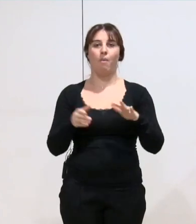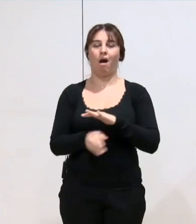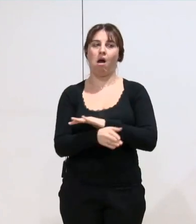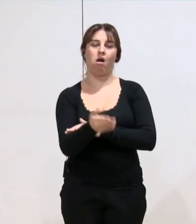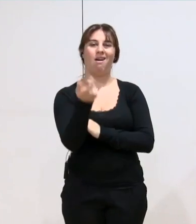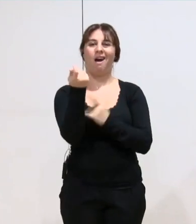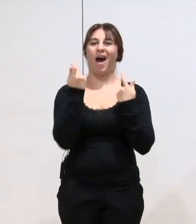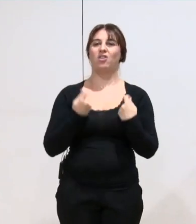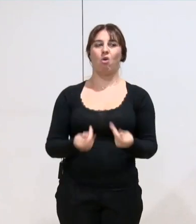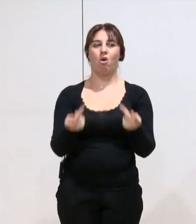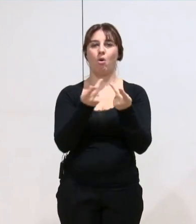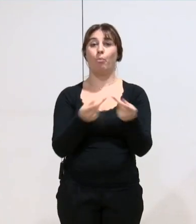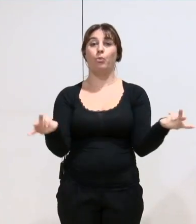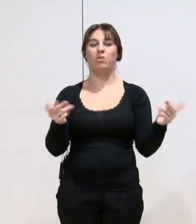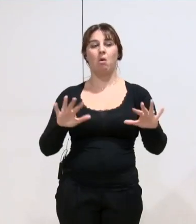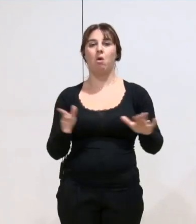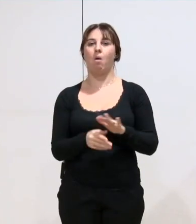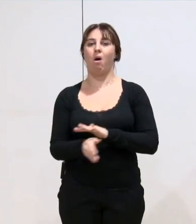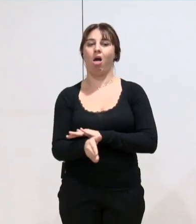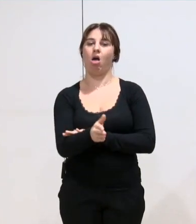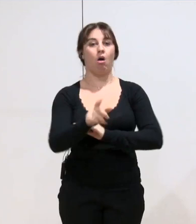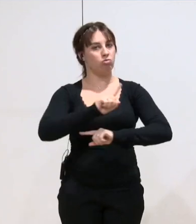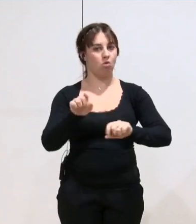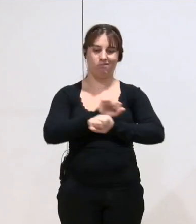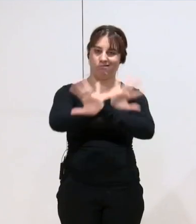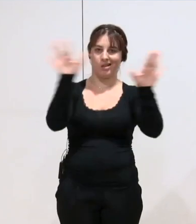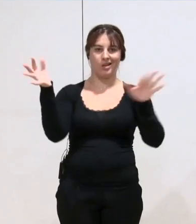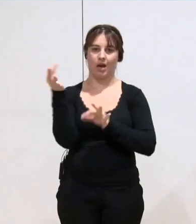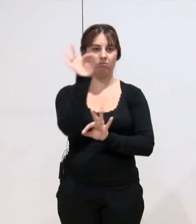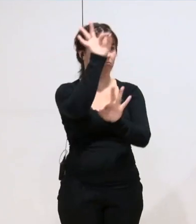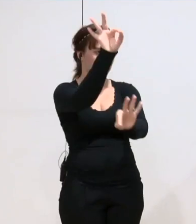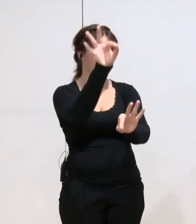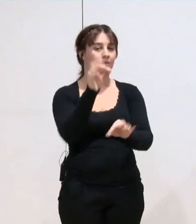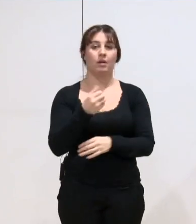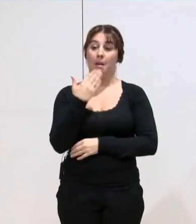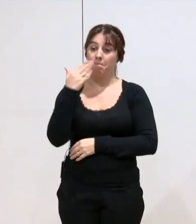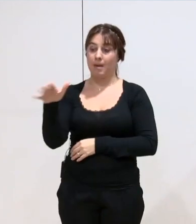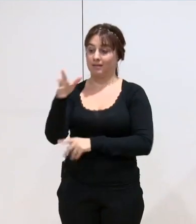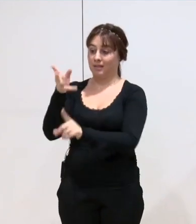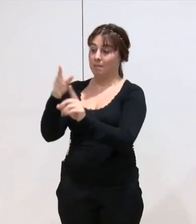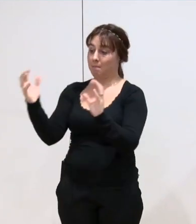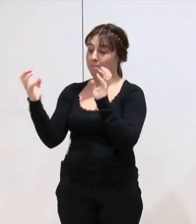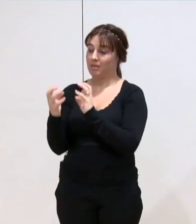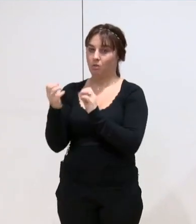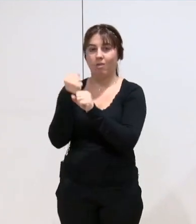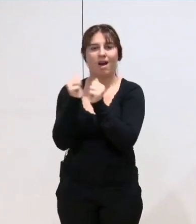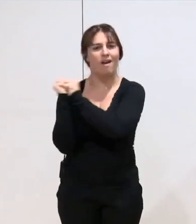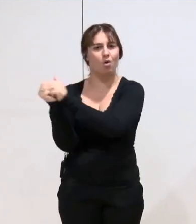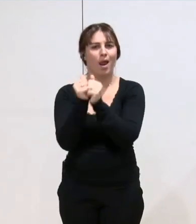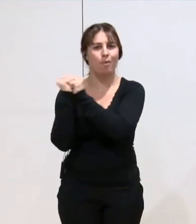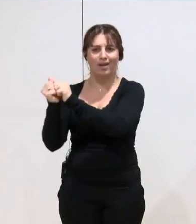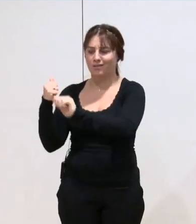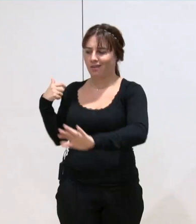l'argent public. Je vous remercie et j'en profite pour remercier tous les participants de cette mission pour ce travail collaboratif.